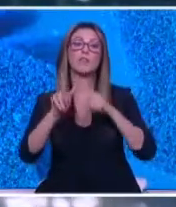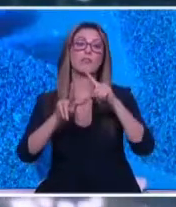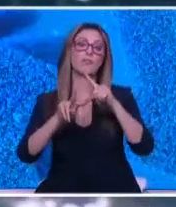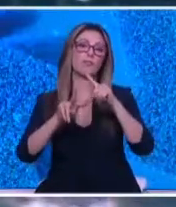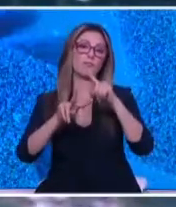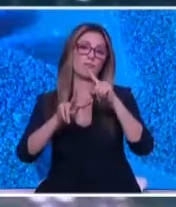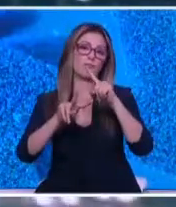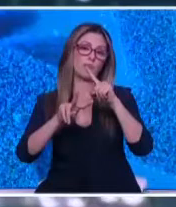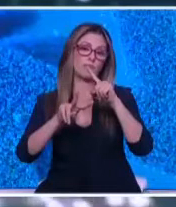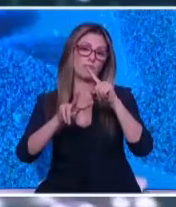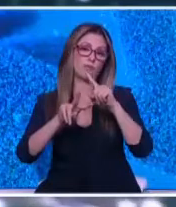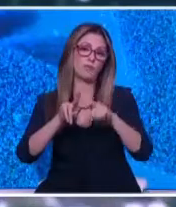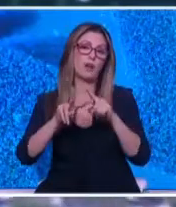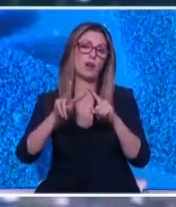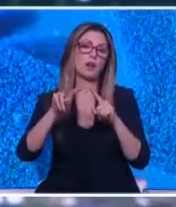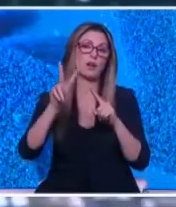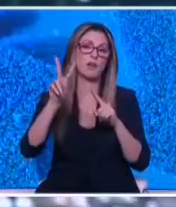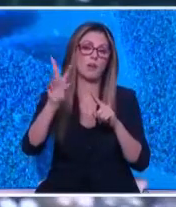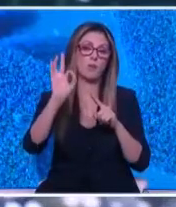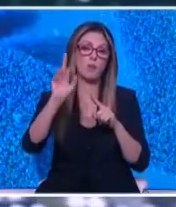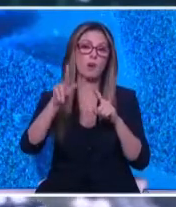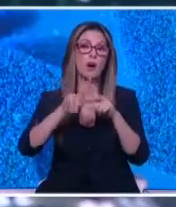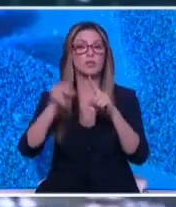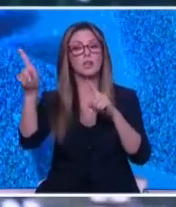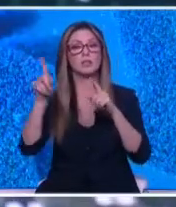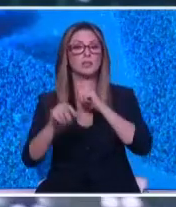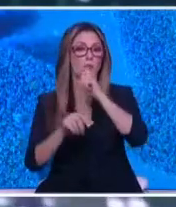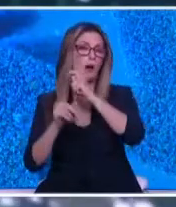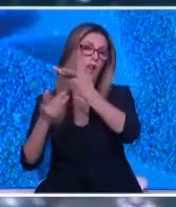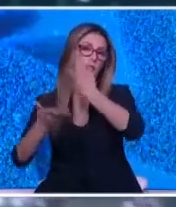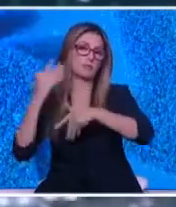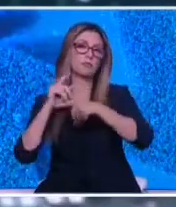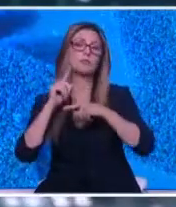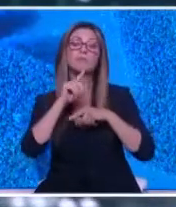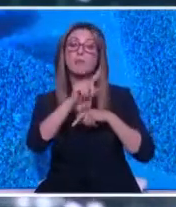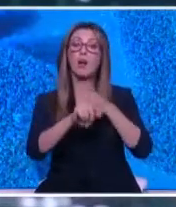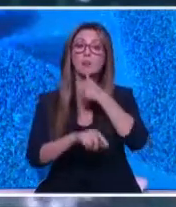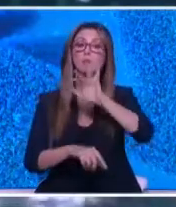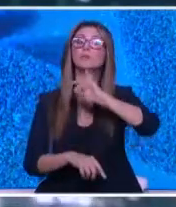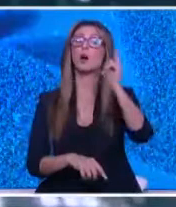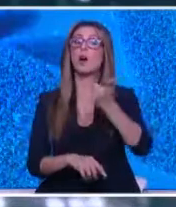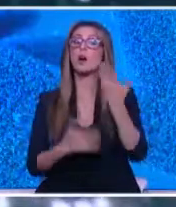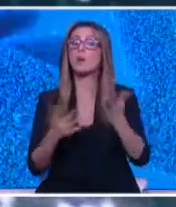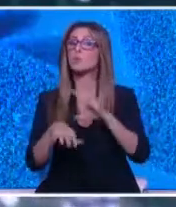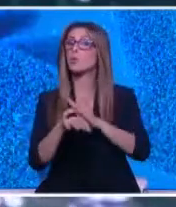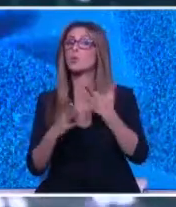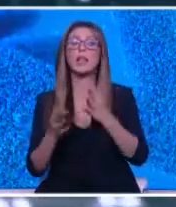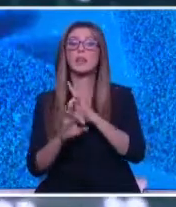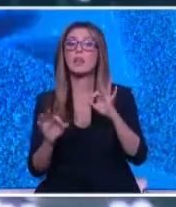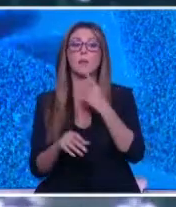of America'dan Mehmet Sümer bizlere aktaracak. Mehmet, Rushdie'nin sağlık durumu ağır ama tam olarak ne diyor doktorlar?